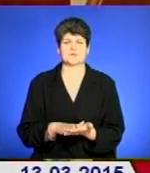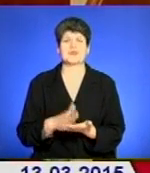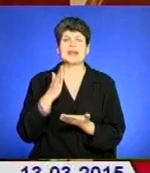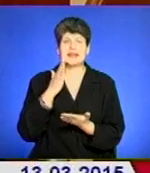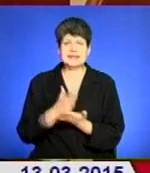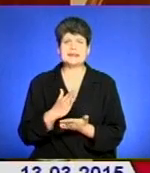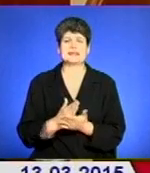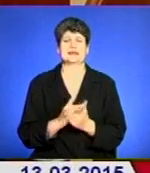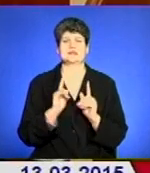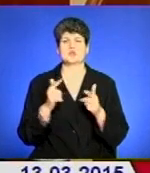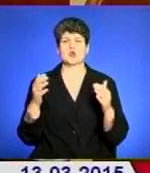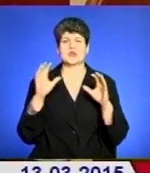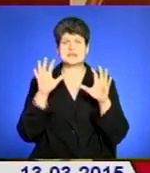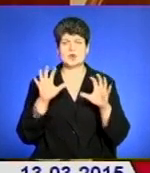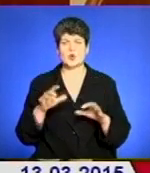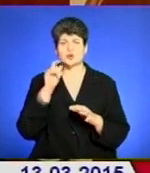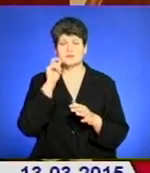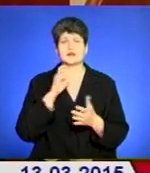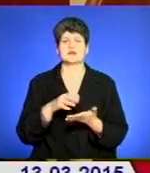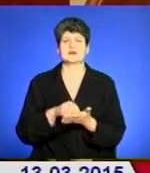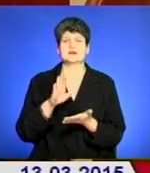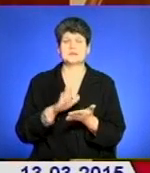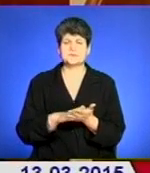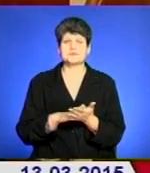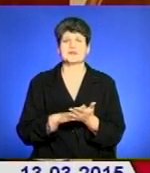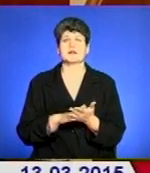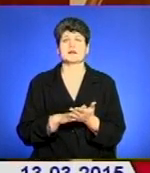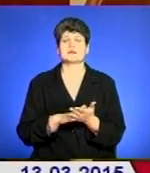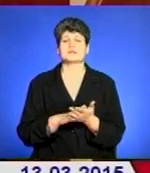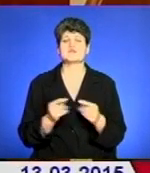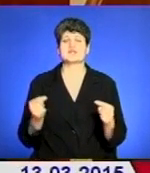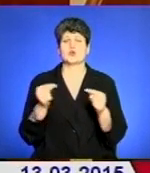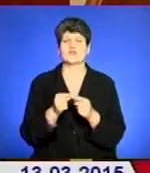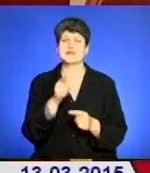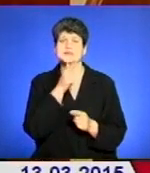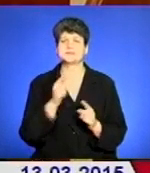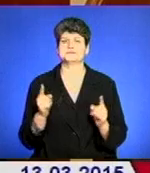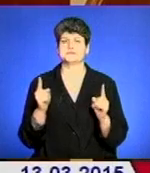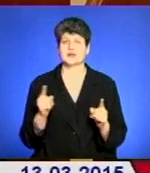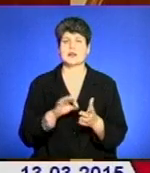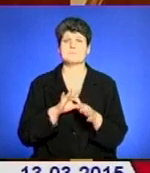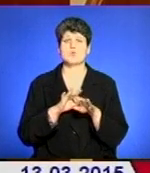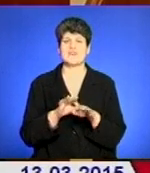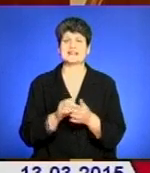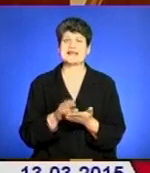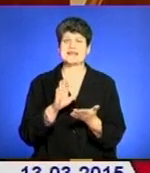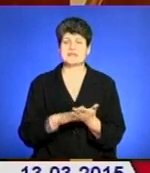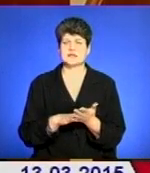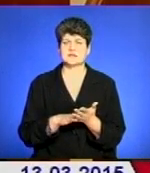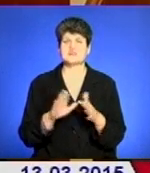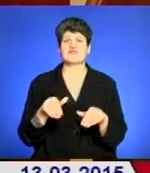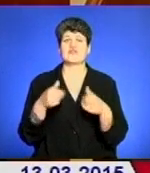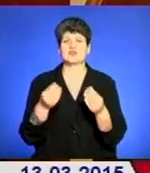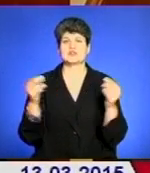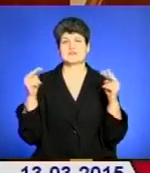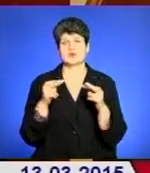відповідно до закону України про державну реєстрацію речових прав на нерухоме майно, є встановлені строки для проведення реєстрації. З видачею